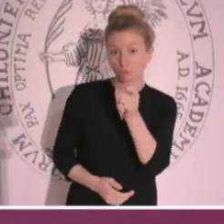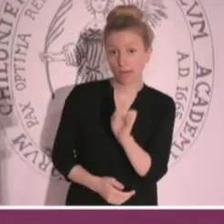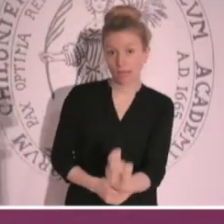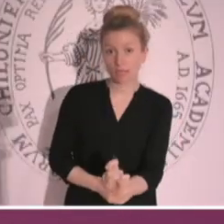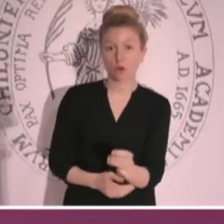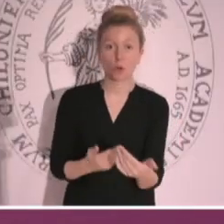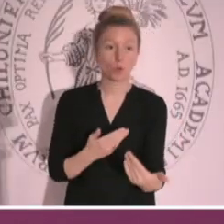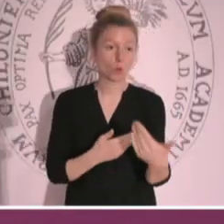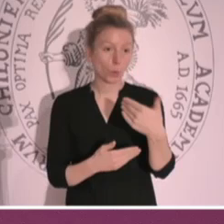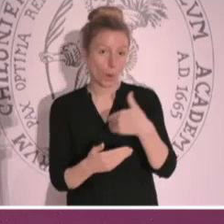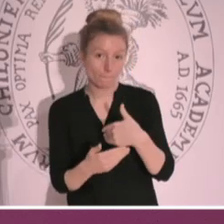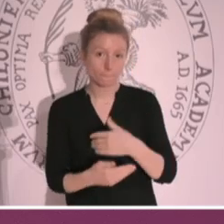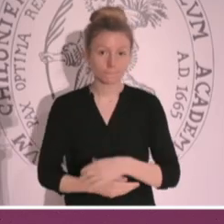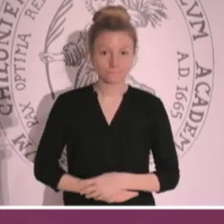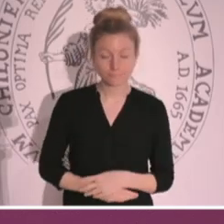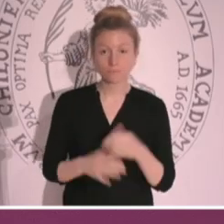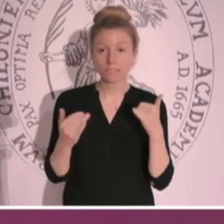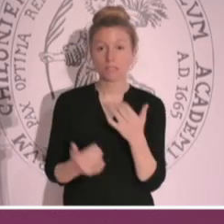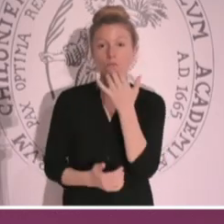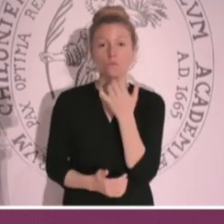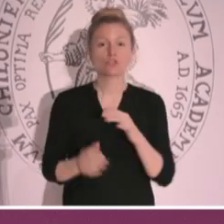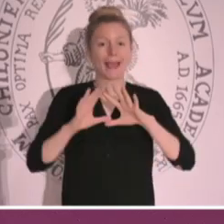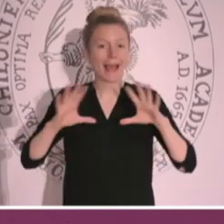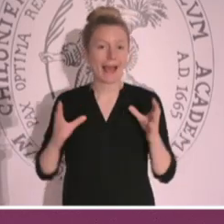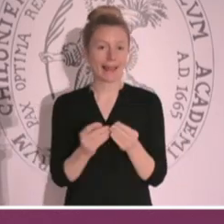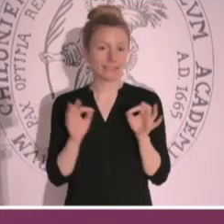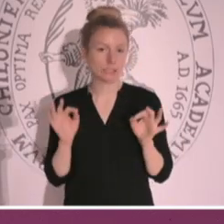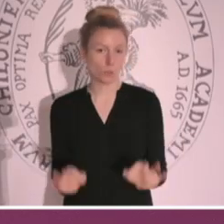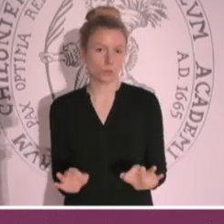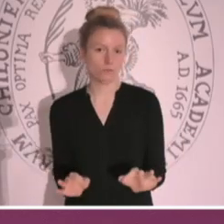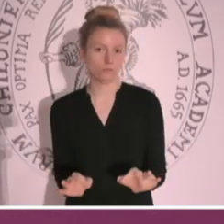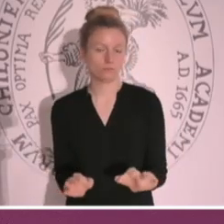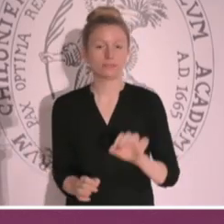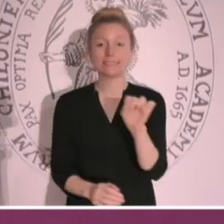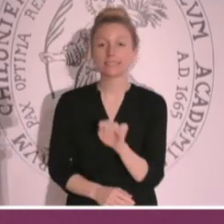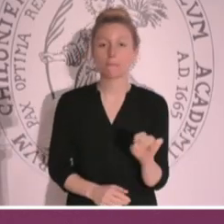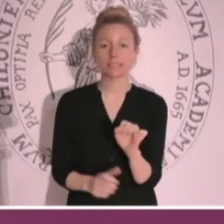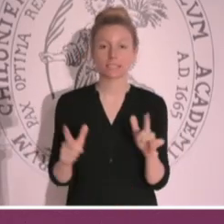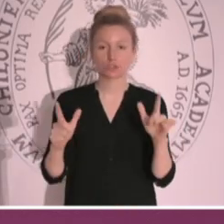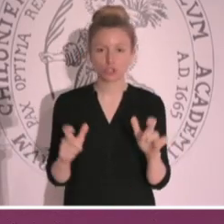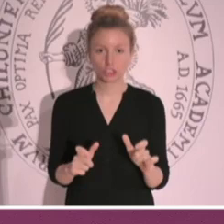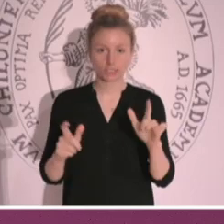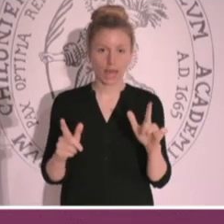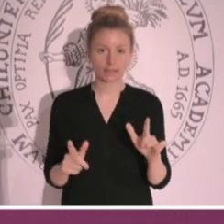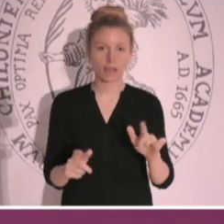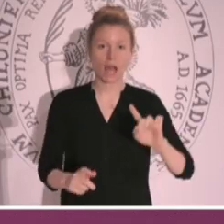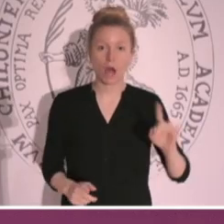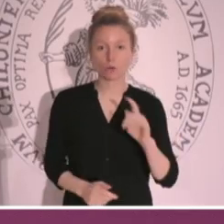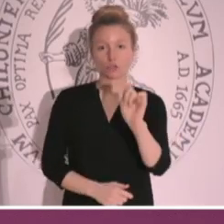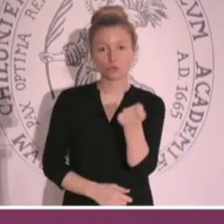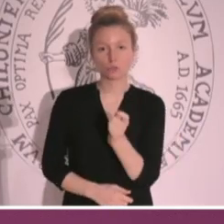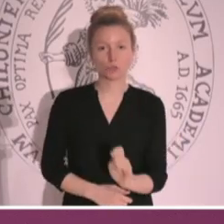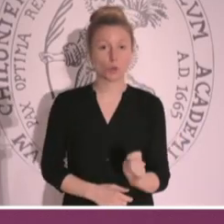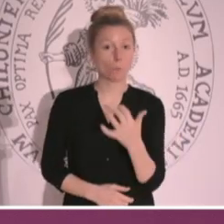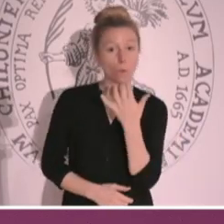jetzt alles Gute wünschen für einen wundervollen Semesterstart und für ein gelungenes Studium jetzt wieder